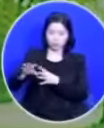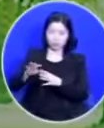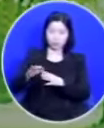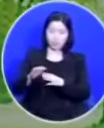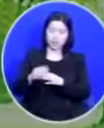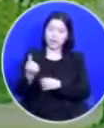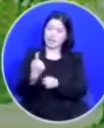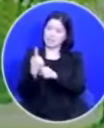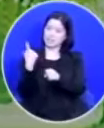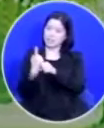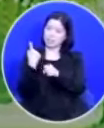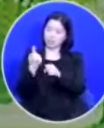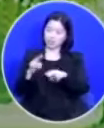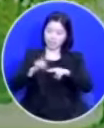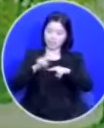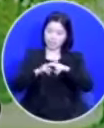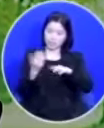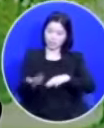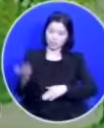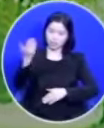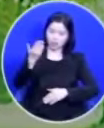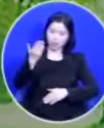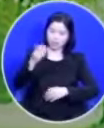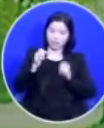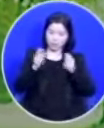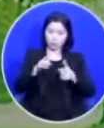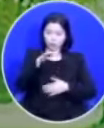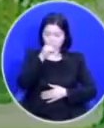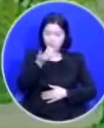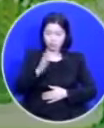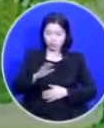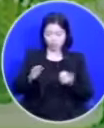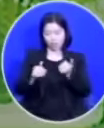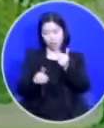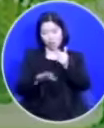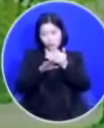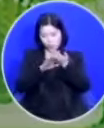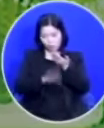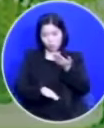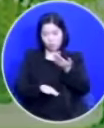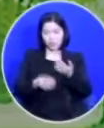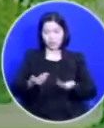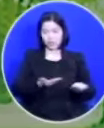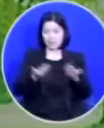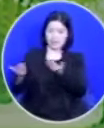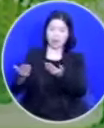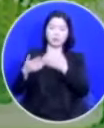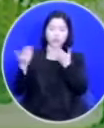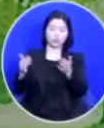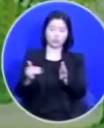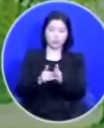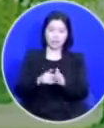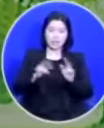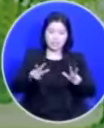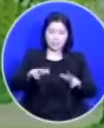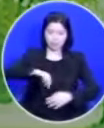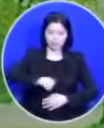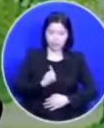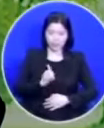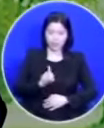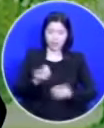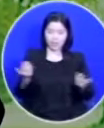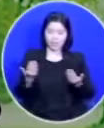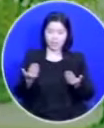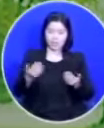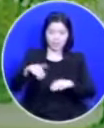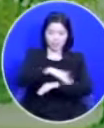승진할 기회가 있었는데 후배에게 양보 했습니다 자기가 지금 직장에 다니는 것은 다른 사람을